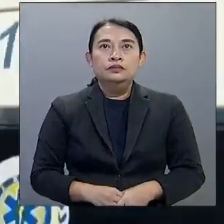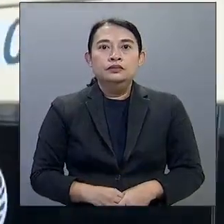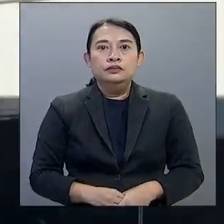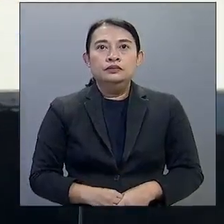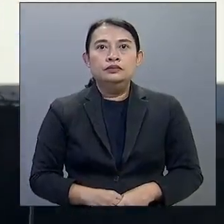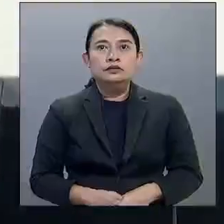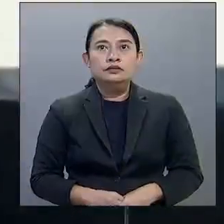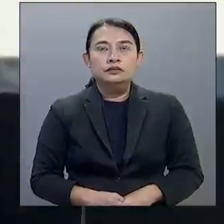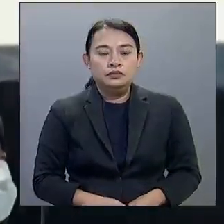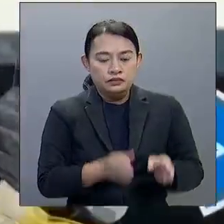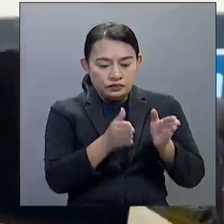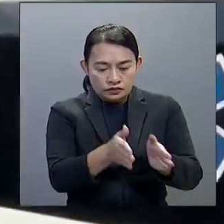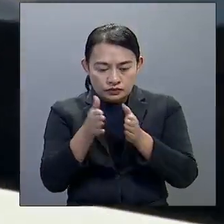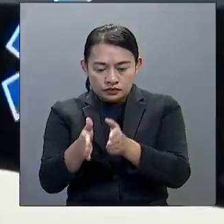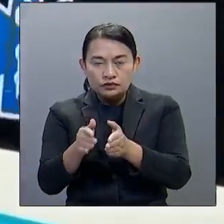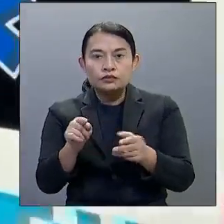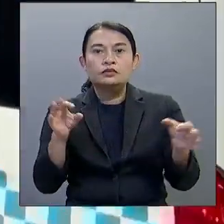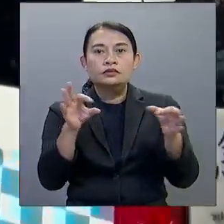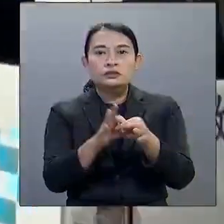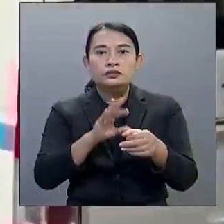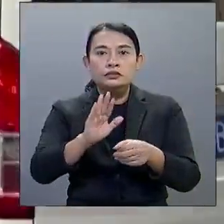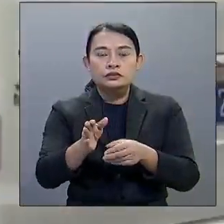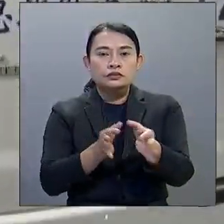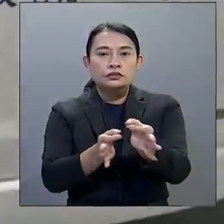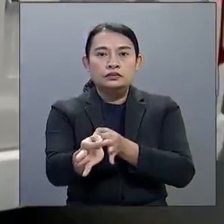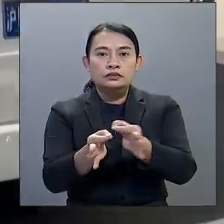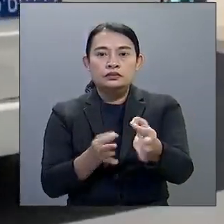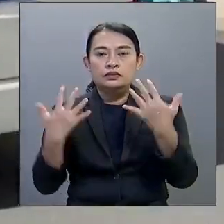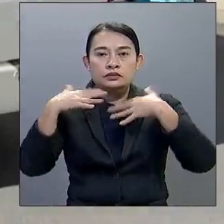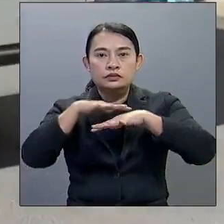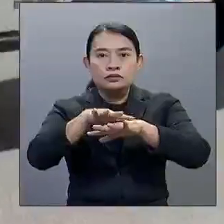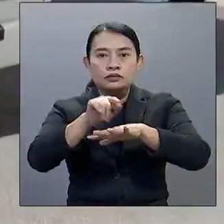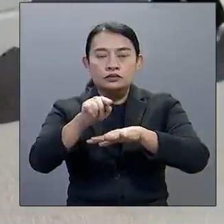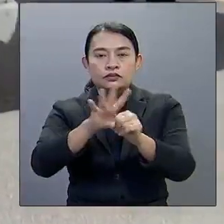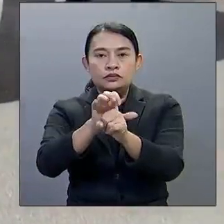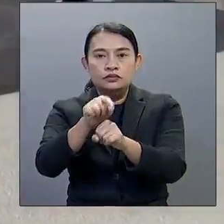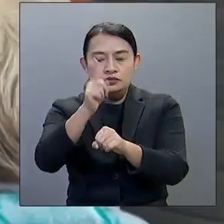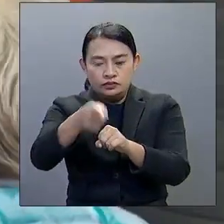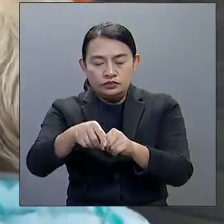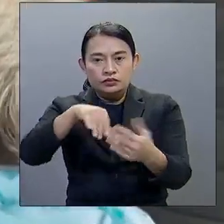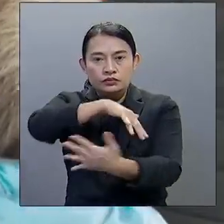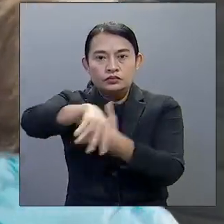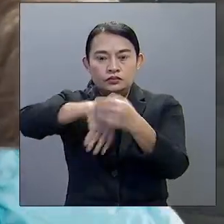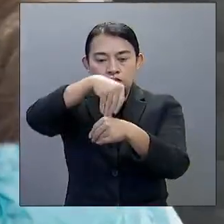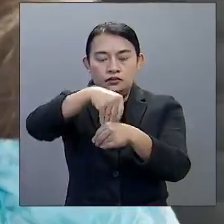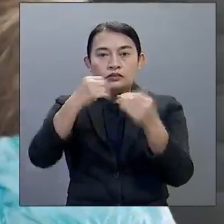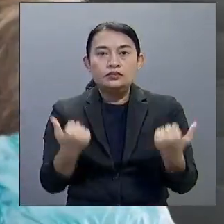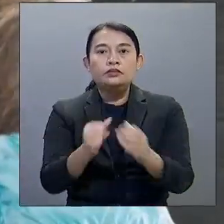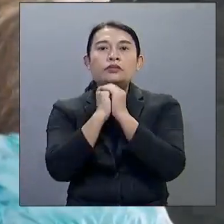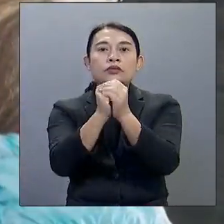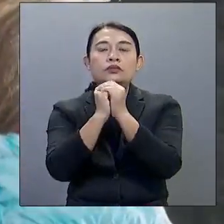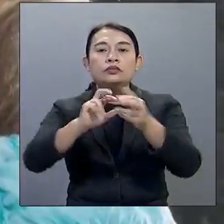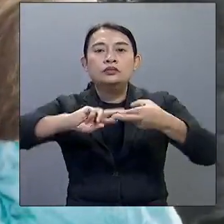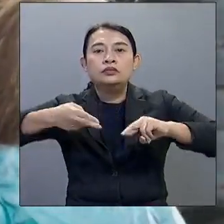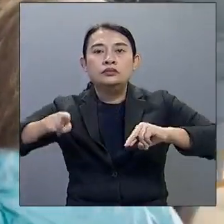ตอนนี้ฝ่ายที่เกี่ยวข้องพยายามชี้ให้เห็นนะคะว่าเราต้องอยู่ร่วมกับโควิดให้ได้และเชื่อว่าสายพันธุ์ที่ระบาดในจีนตอนนี้แม้